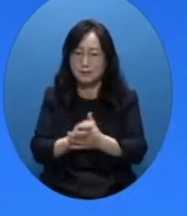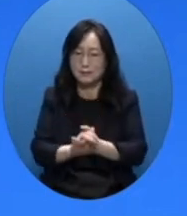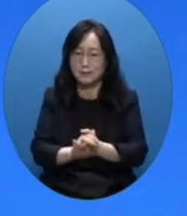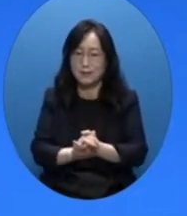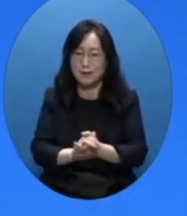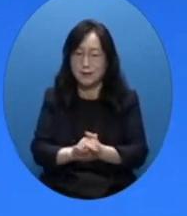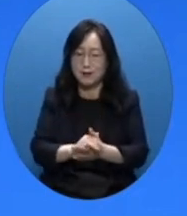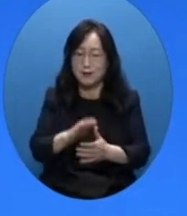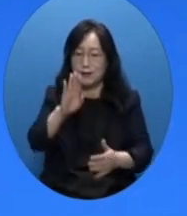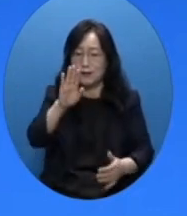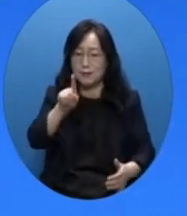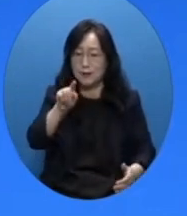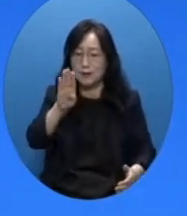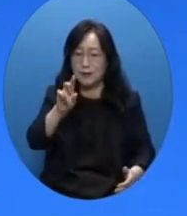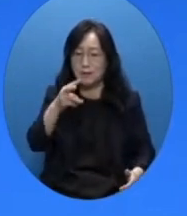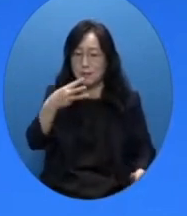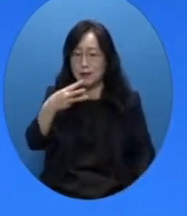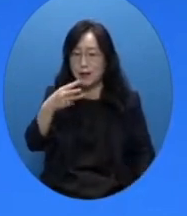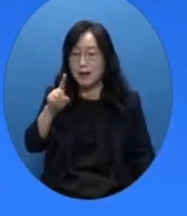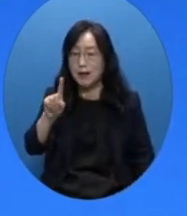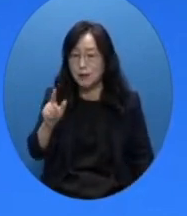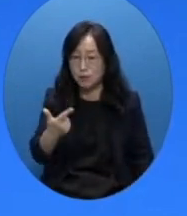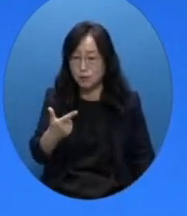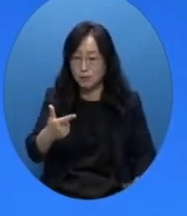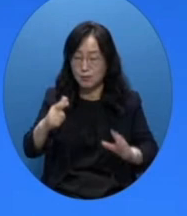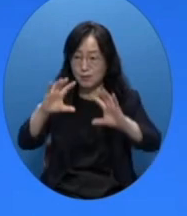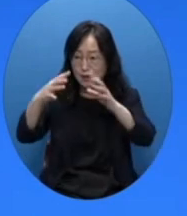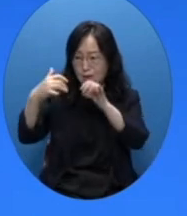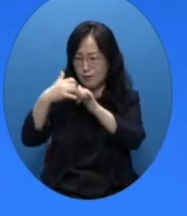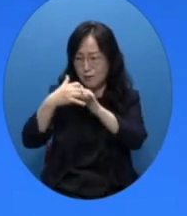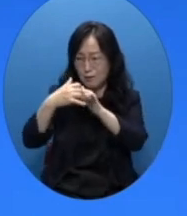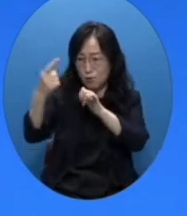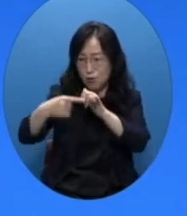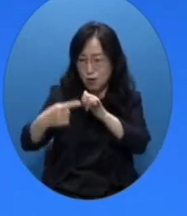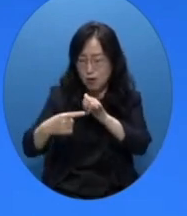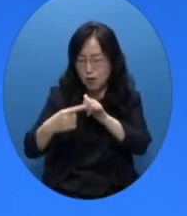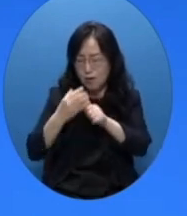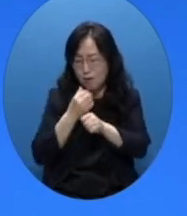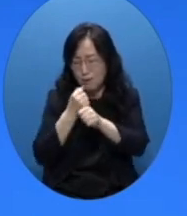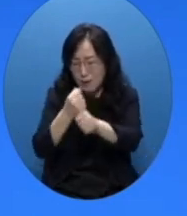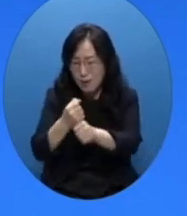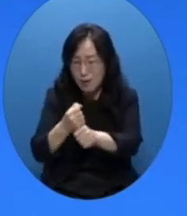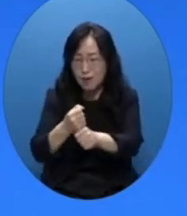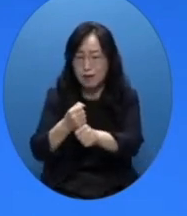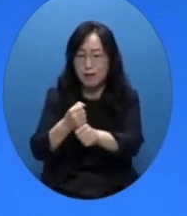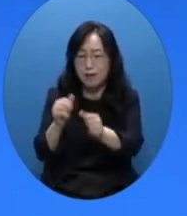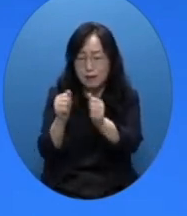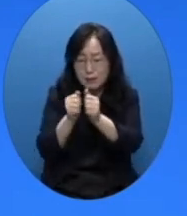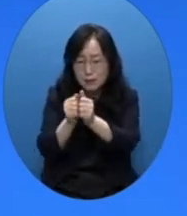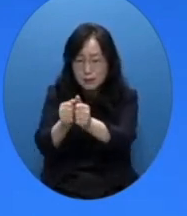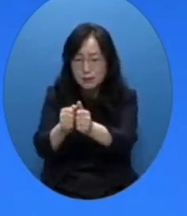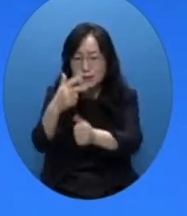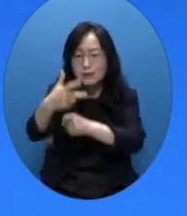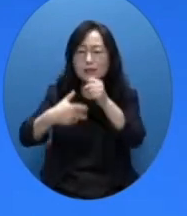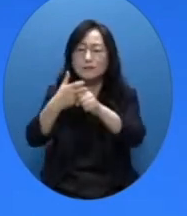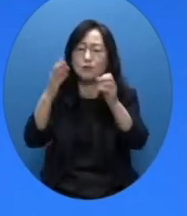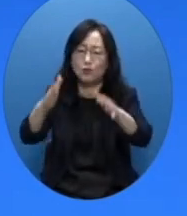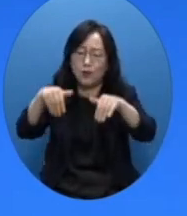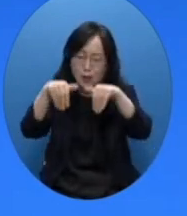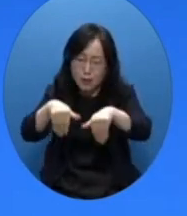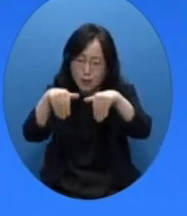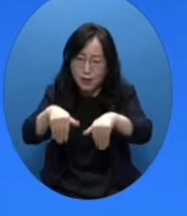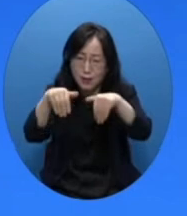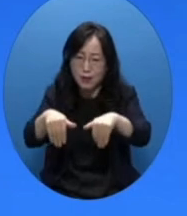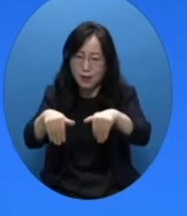바벨론에 저들이 끌려가서 70년 동안 포로 생활하면서 철저하게 그들의